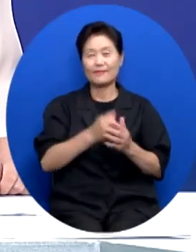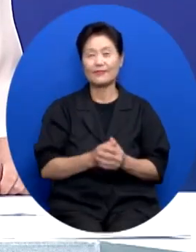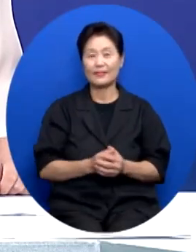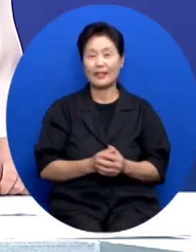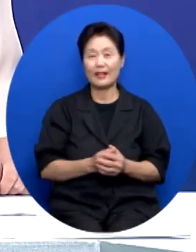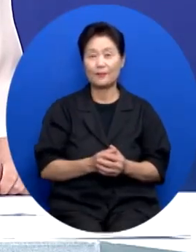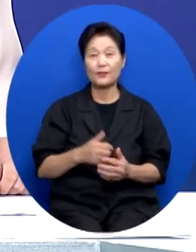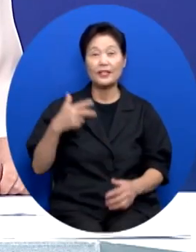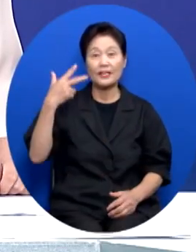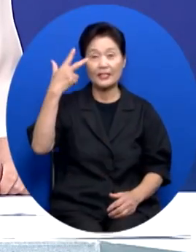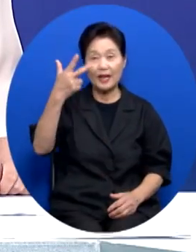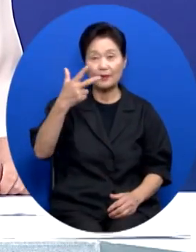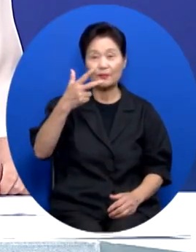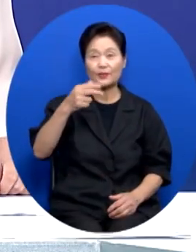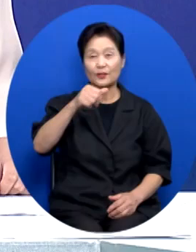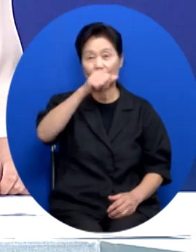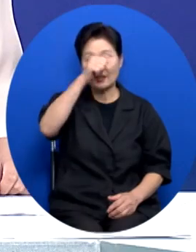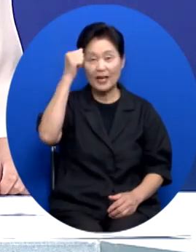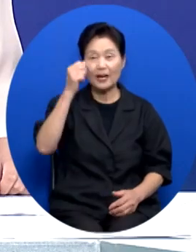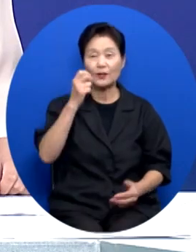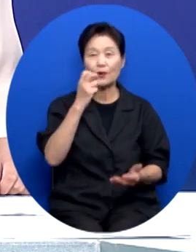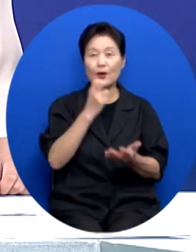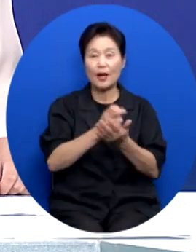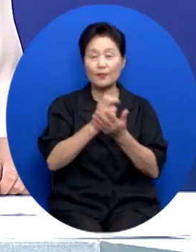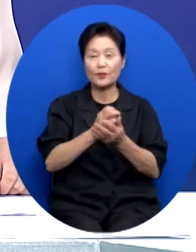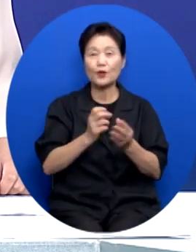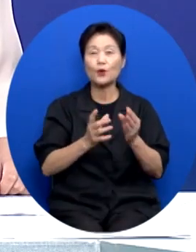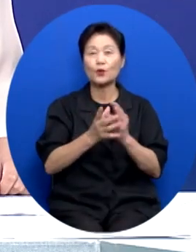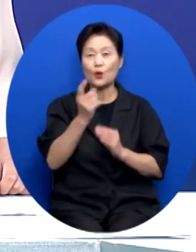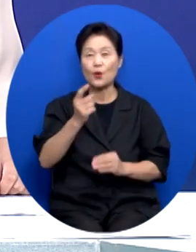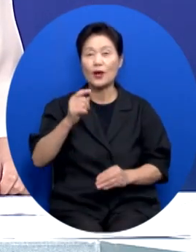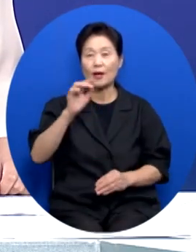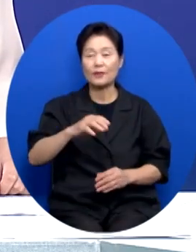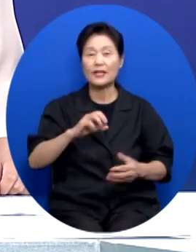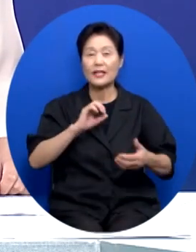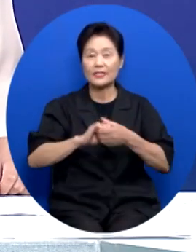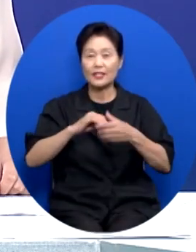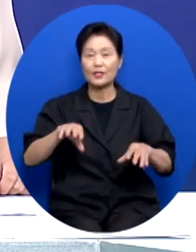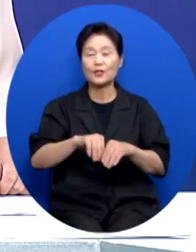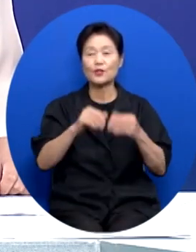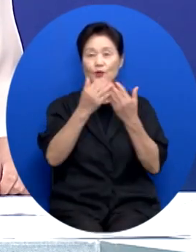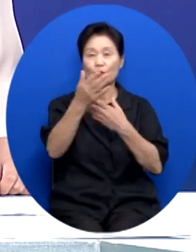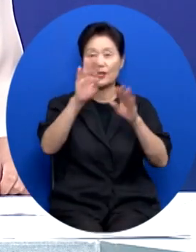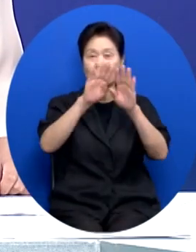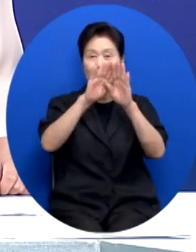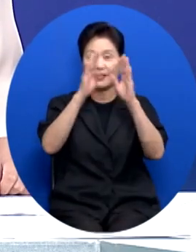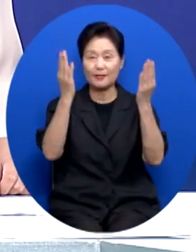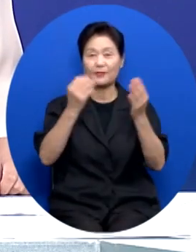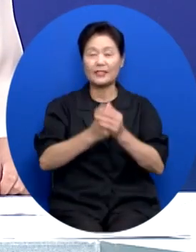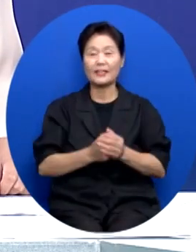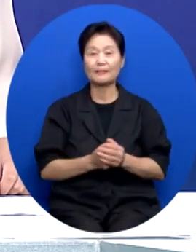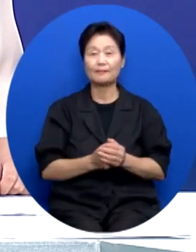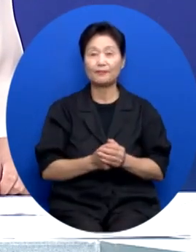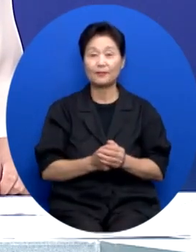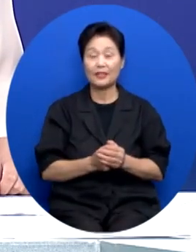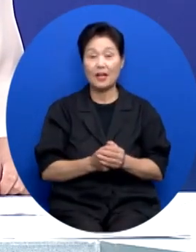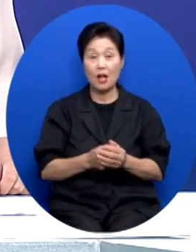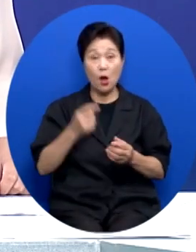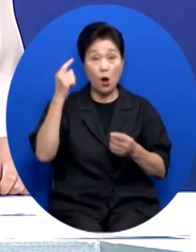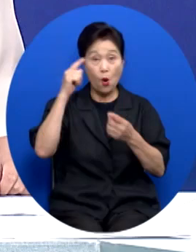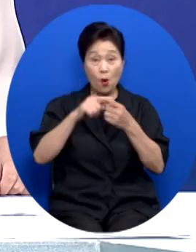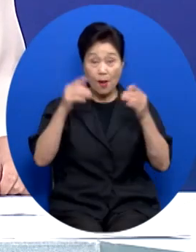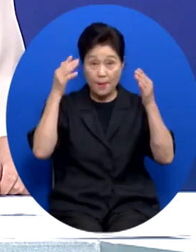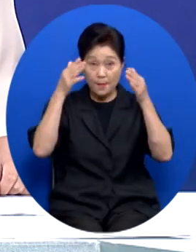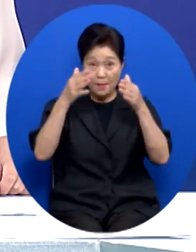다음 주 대한예수교 장로회 합동과 통합이 정기총회를 개회합니다. 국내 최대 교단의 총회가 열리는 만큼 관심이